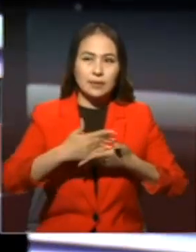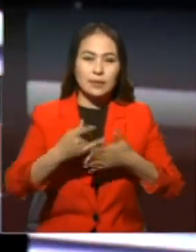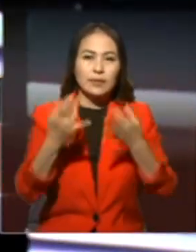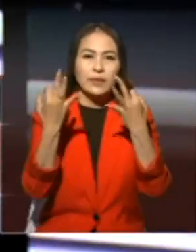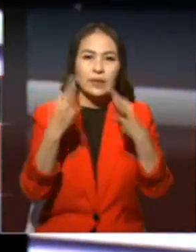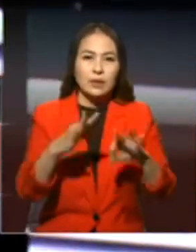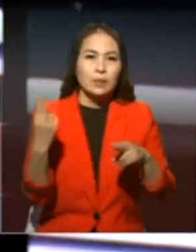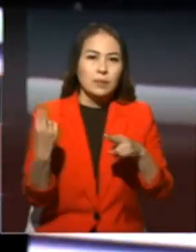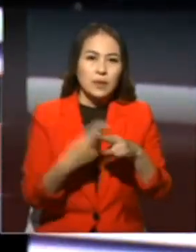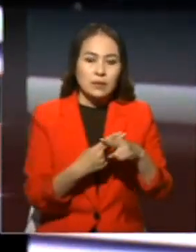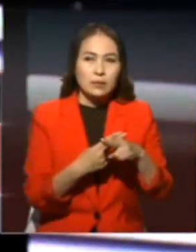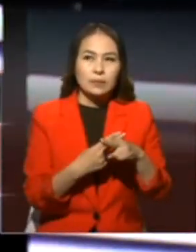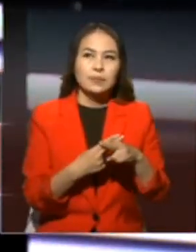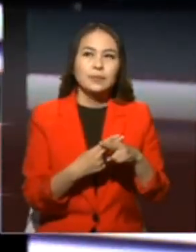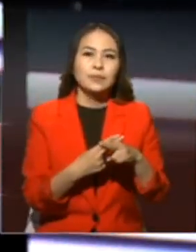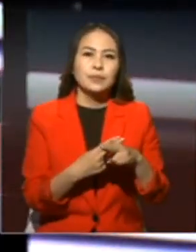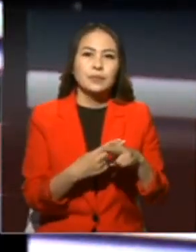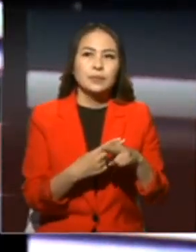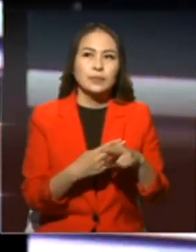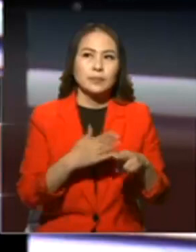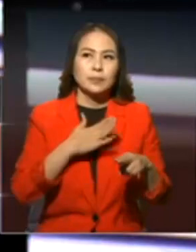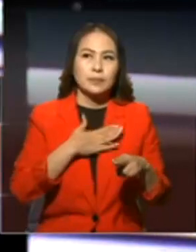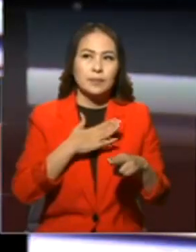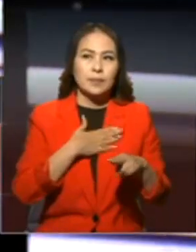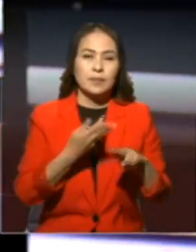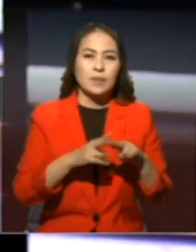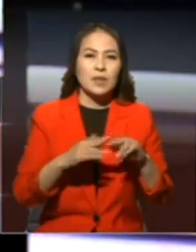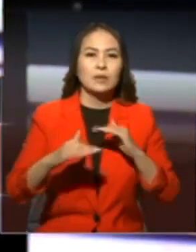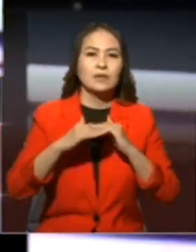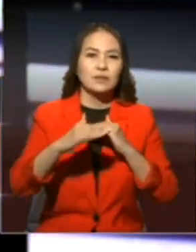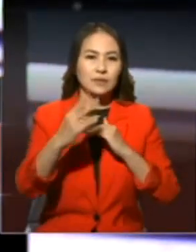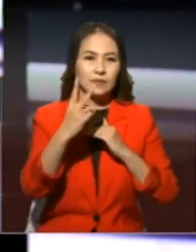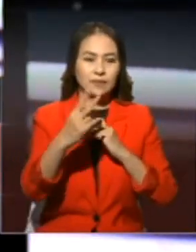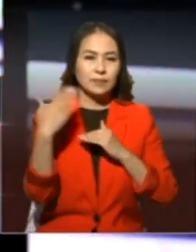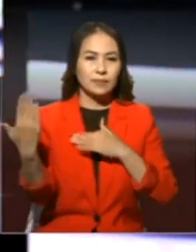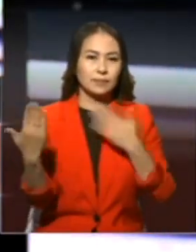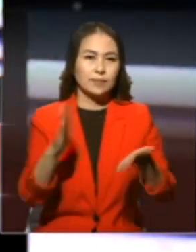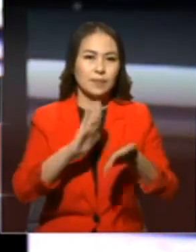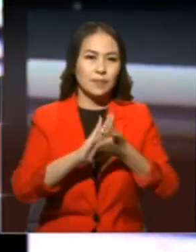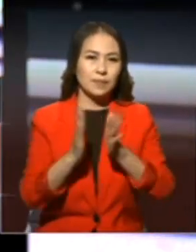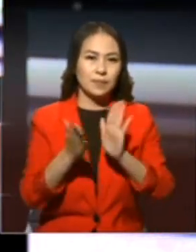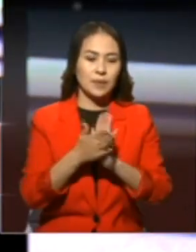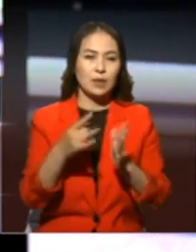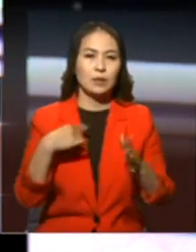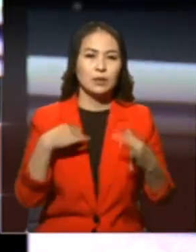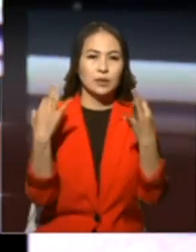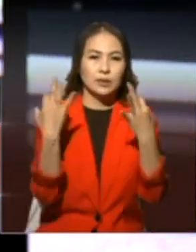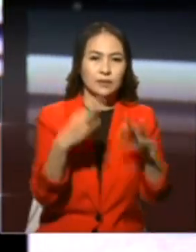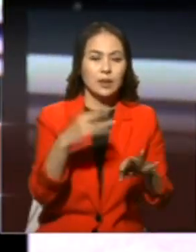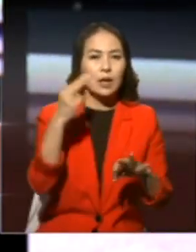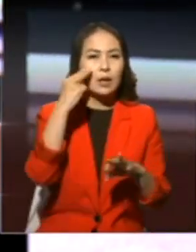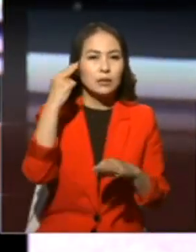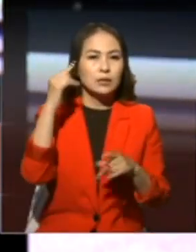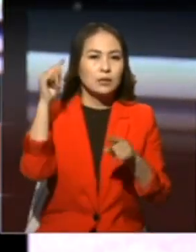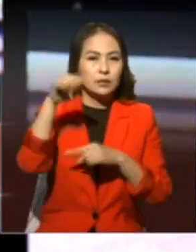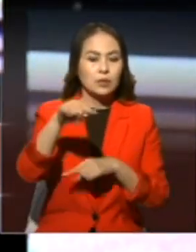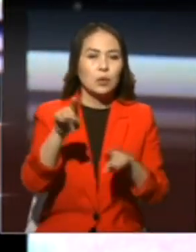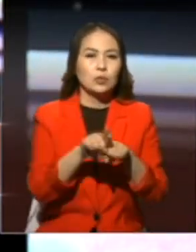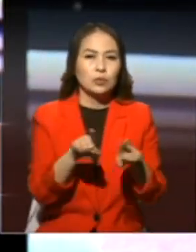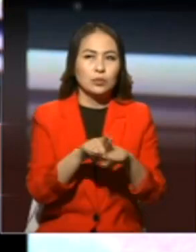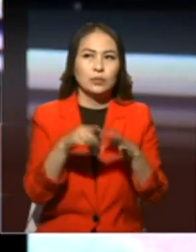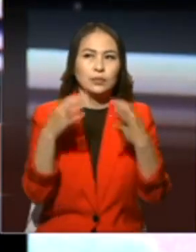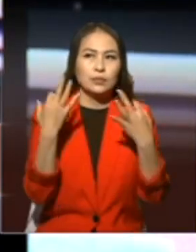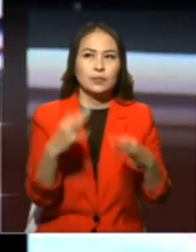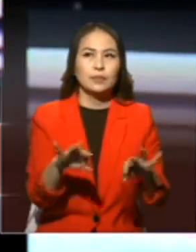босатылады. Олар емес, біздер де босатыламыз. Біздер. Екі тарап, екі жақты малы келісім бұл. Бізде босатыламыз Қытайдан. Қытай Халық